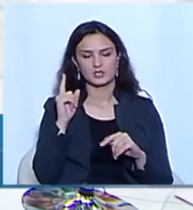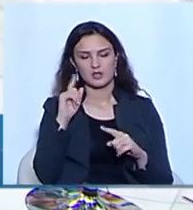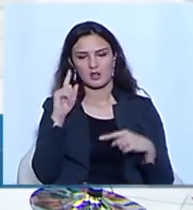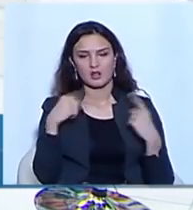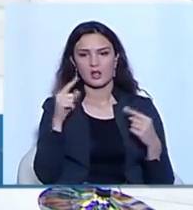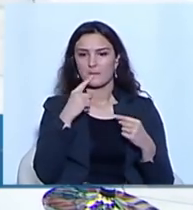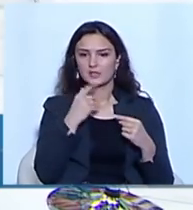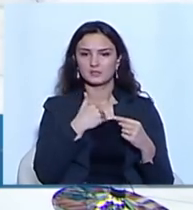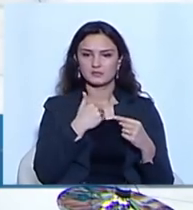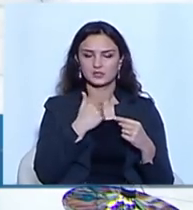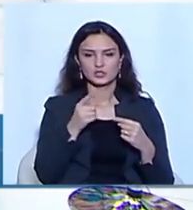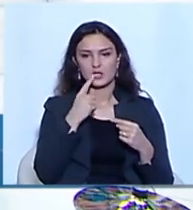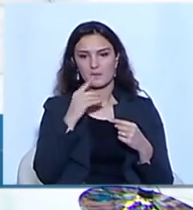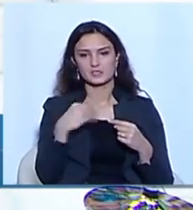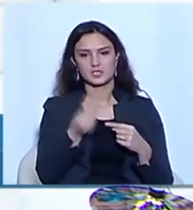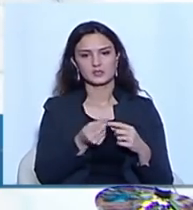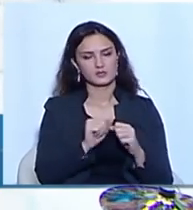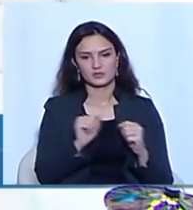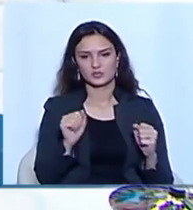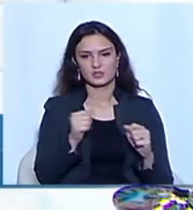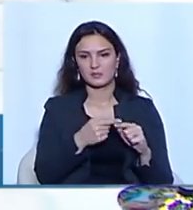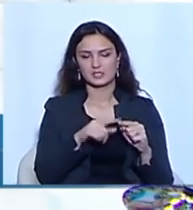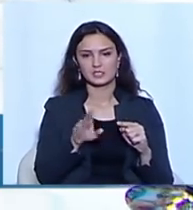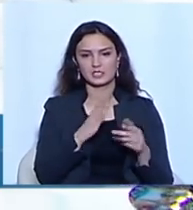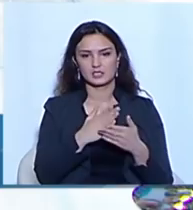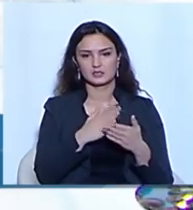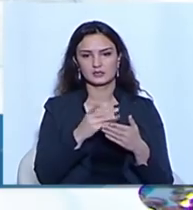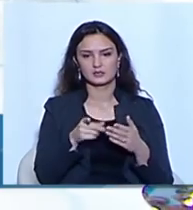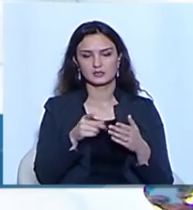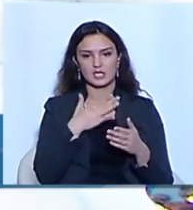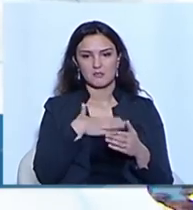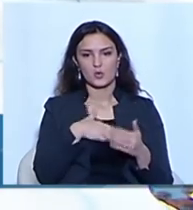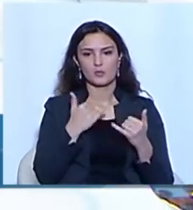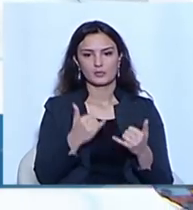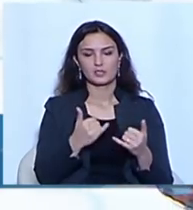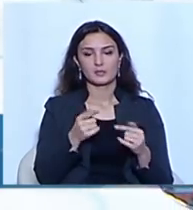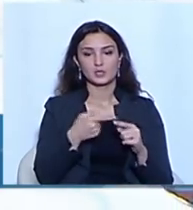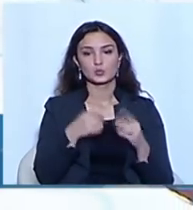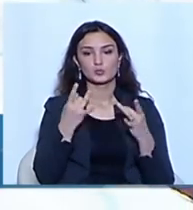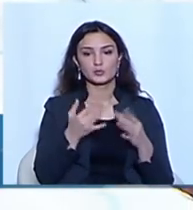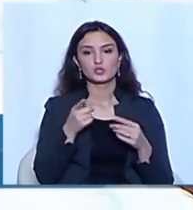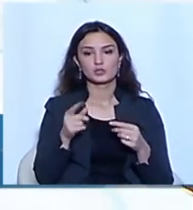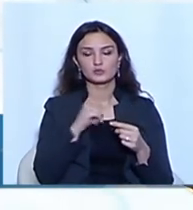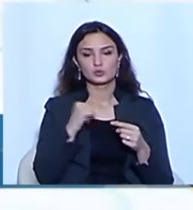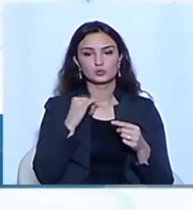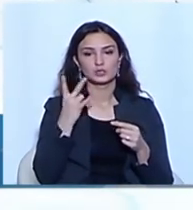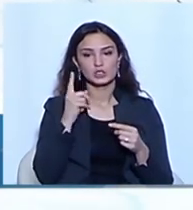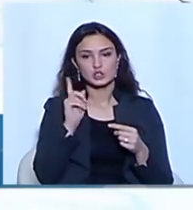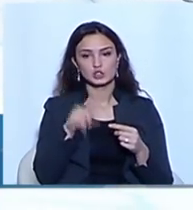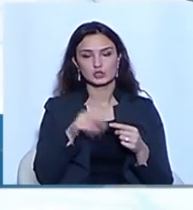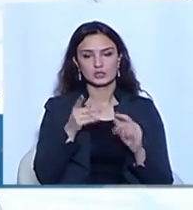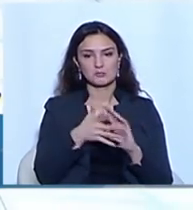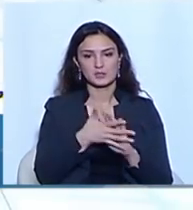ატეხავს, კანფეტი მინდა, შენ კანფეტს აძლევ. ეს არ არის უპირობოდ აკმაყოფილება. უბრალოდ შენ უნდა იცოდე